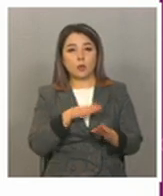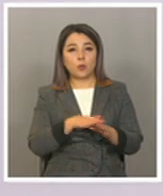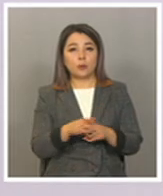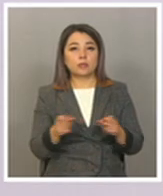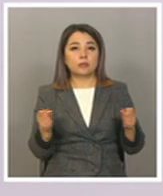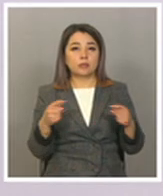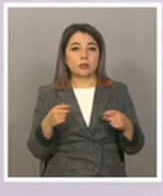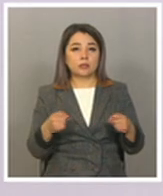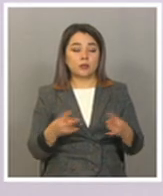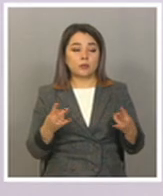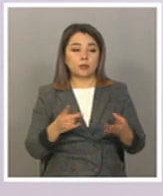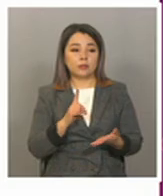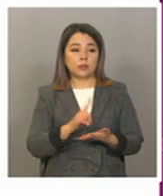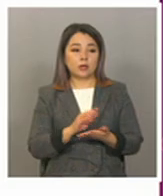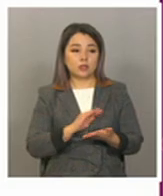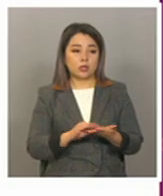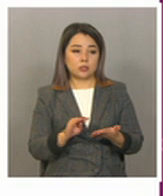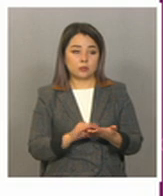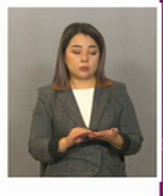көрейік. Сәйкестендіріңіз.